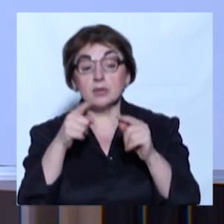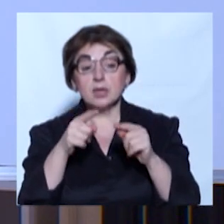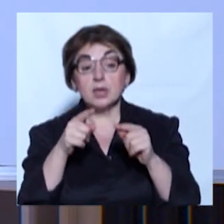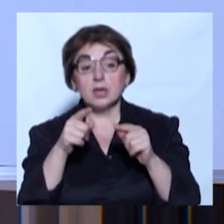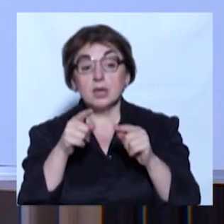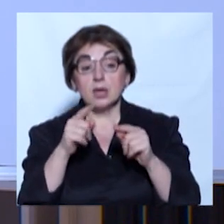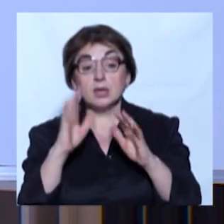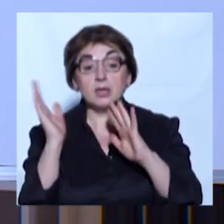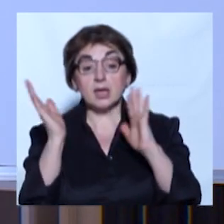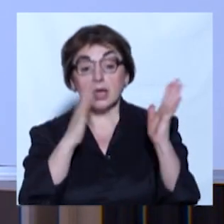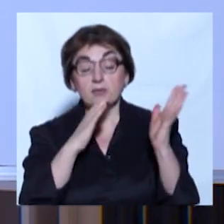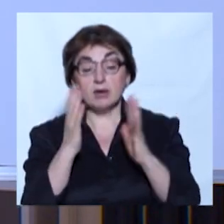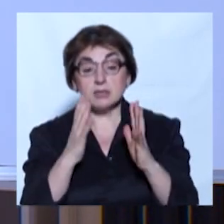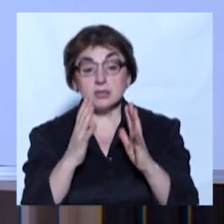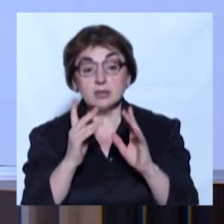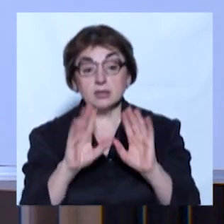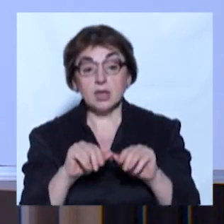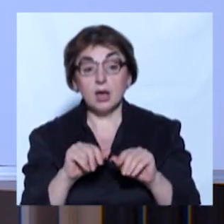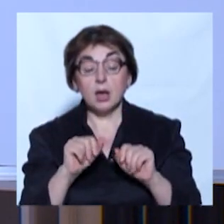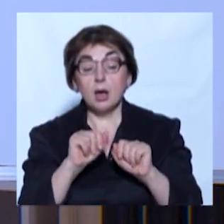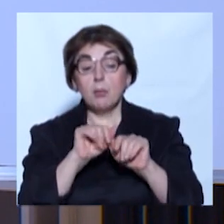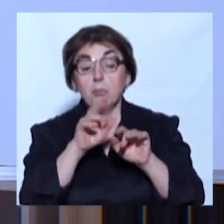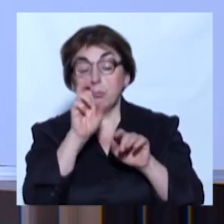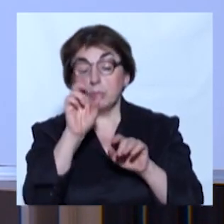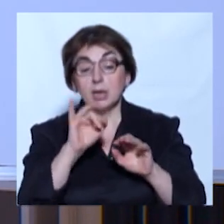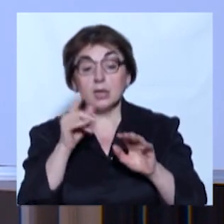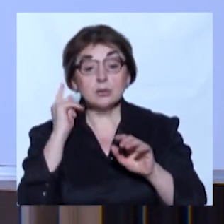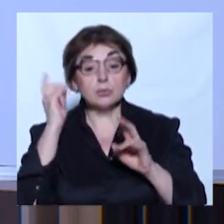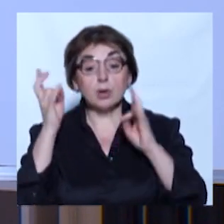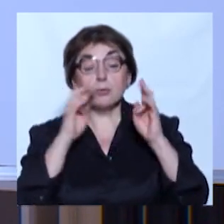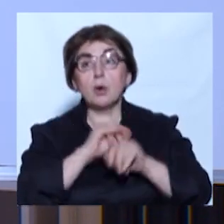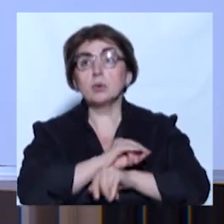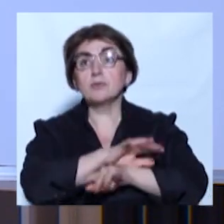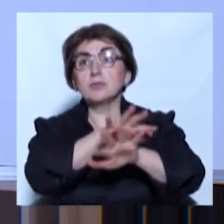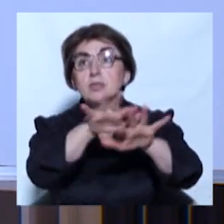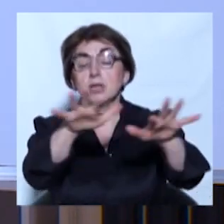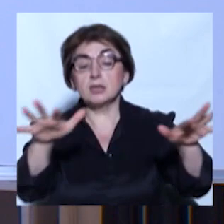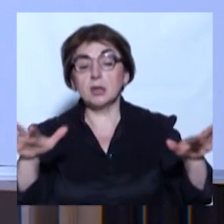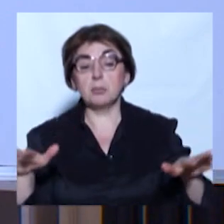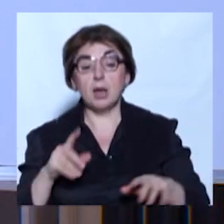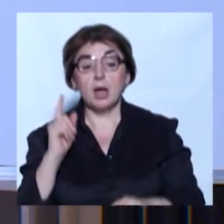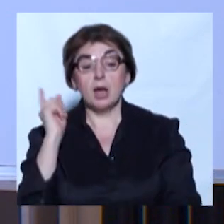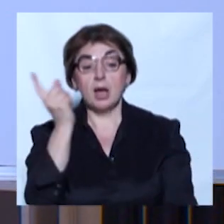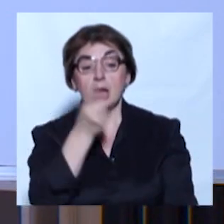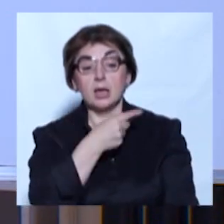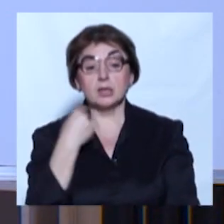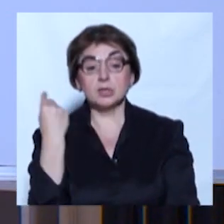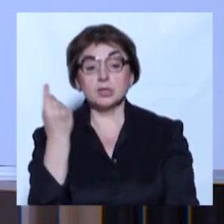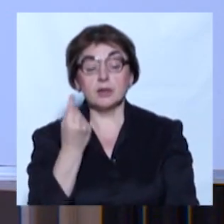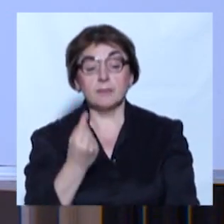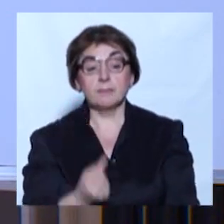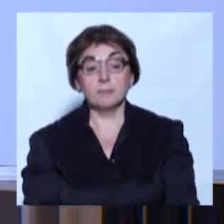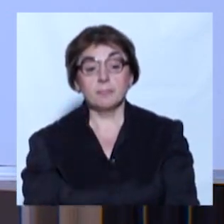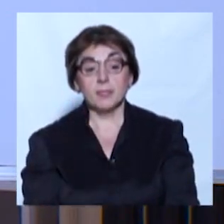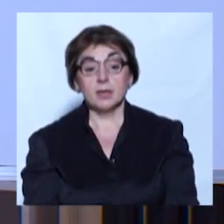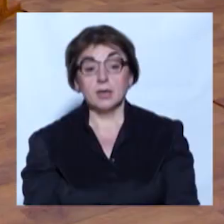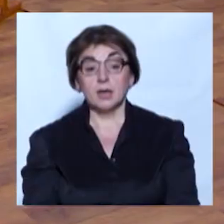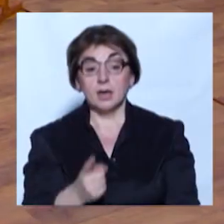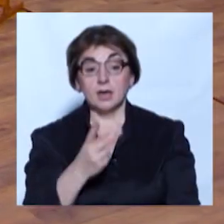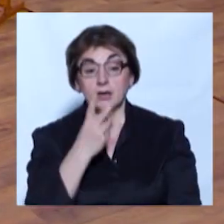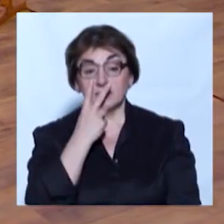ჰაერის რხევას და ბგერა ვრცელდება ჰაერში. აი მაგალითად, მოდით ეს